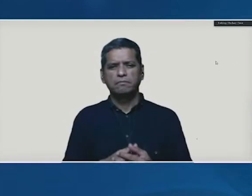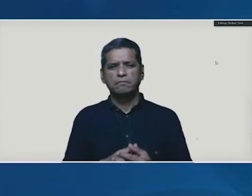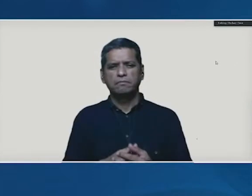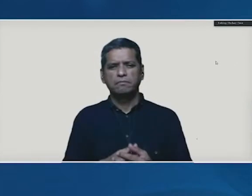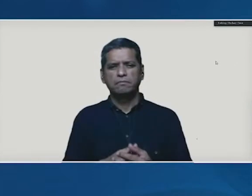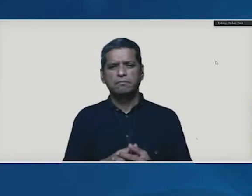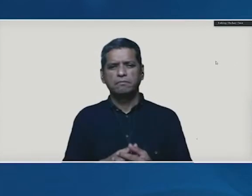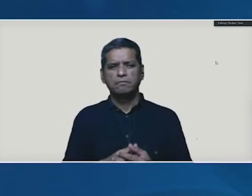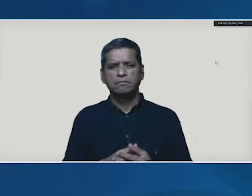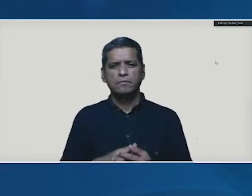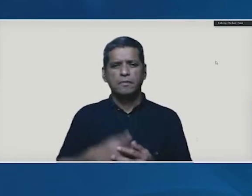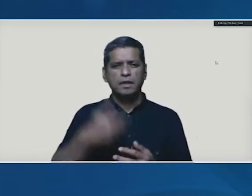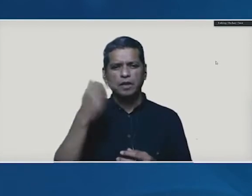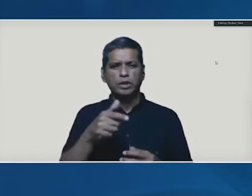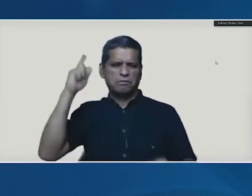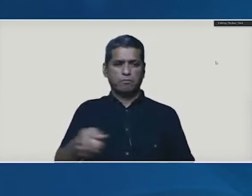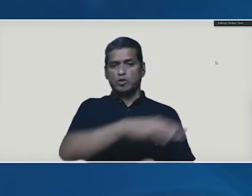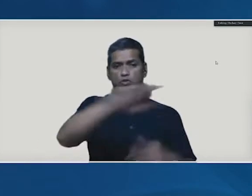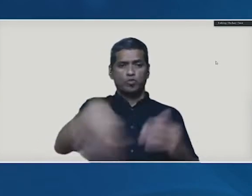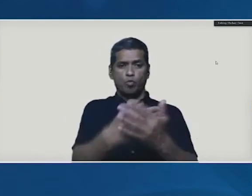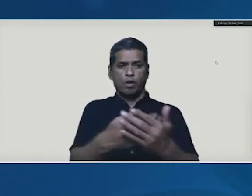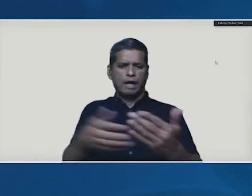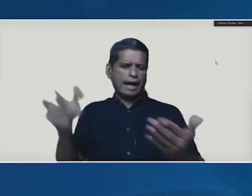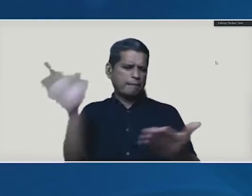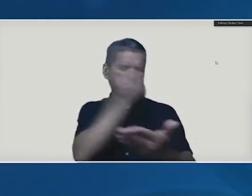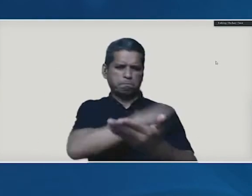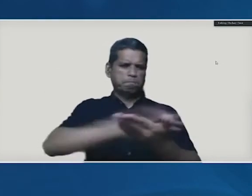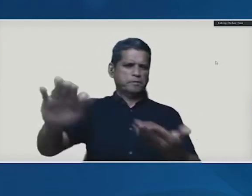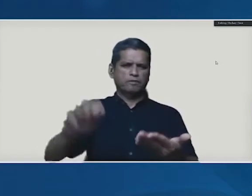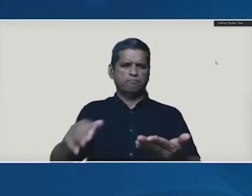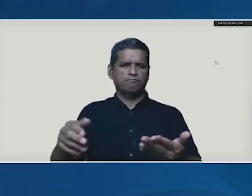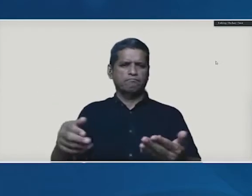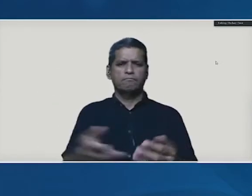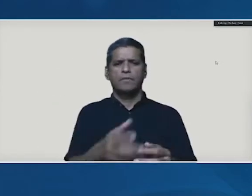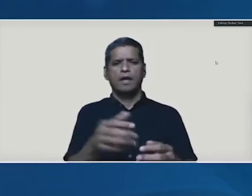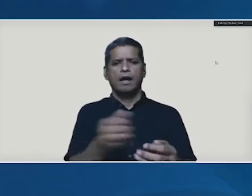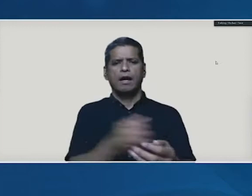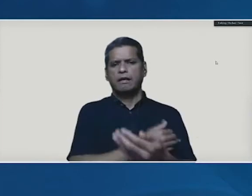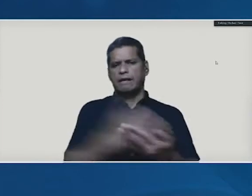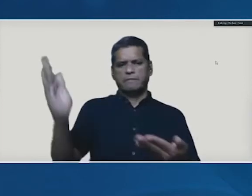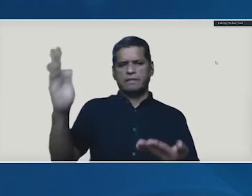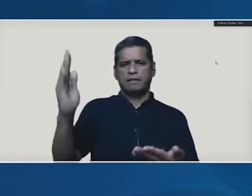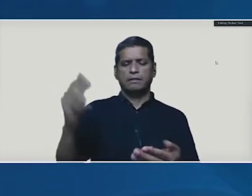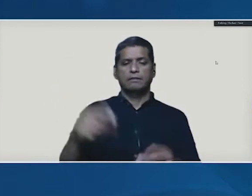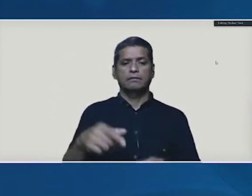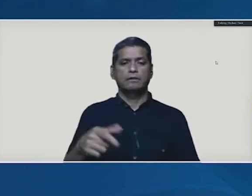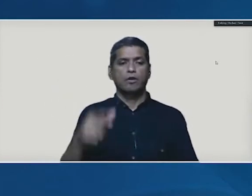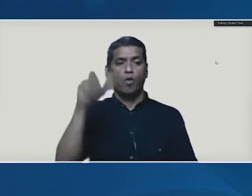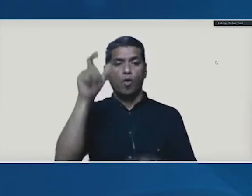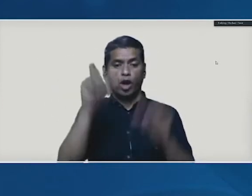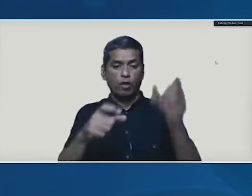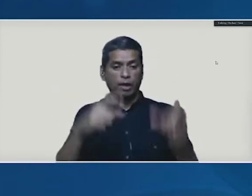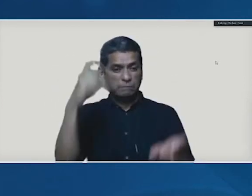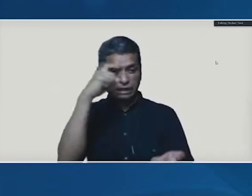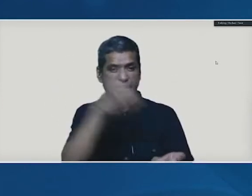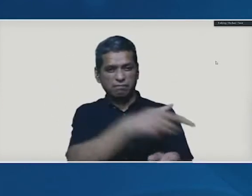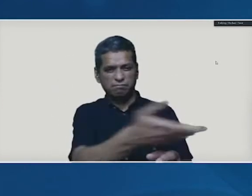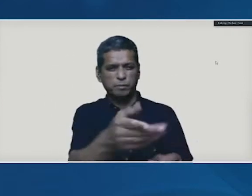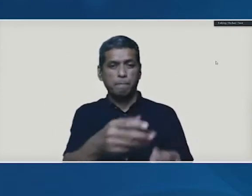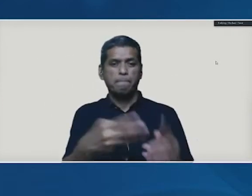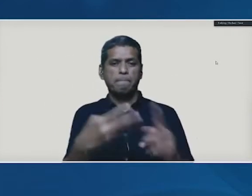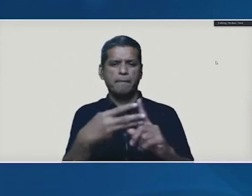ketika titah dikeluarkan semua supaya orang-orang bijaksana dibunuh maka